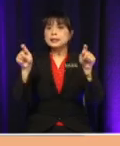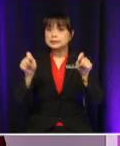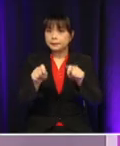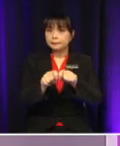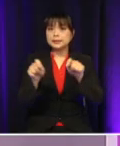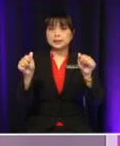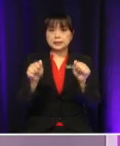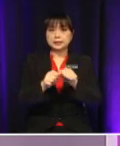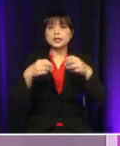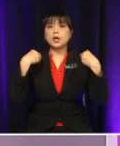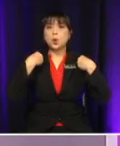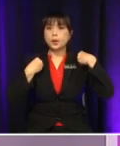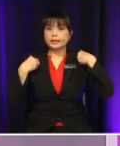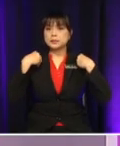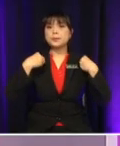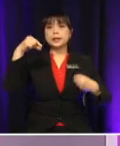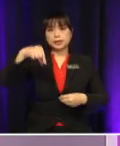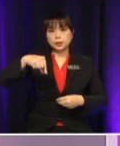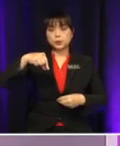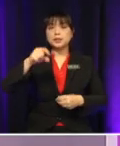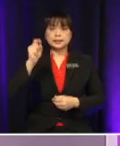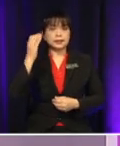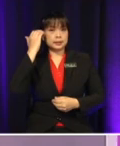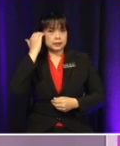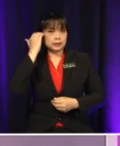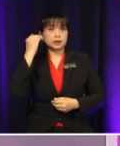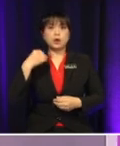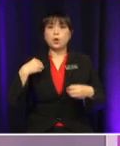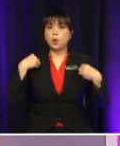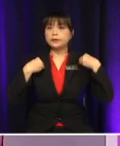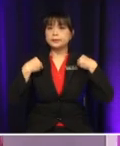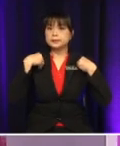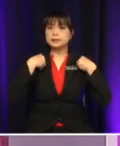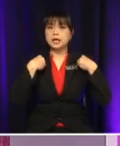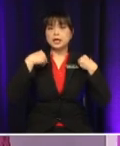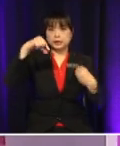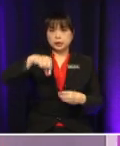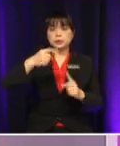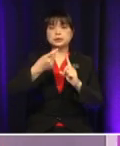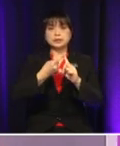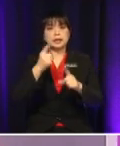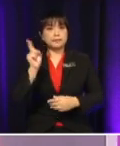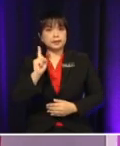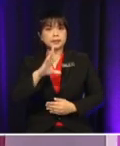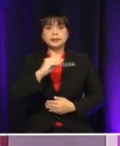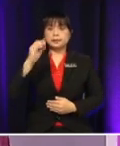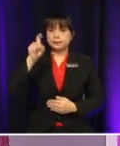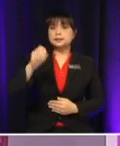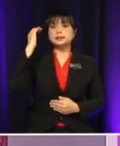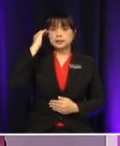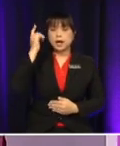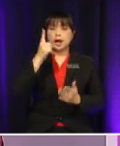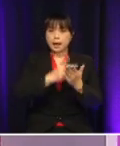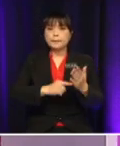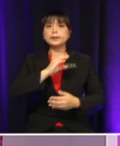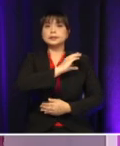bermaksud anda perlu tahu organisme Qiu ini daripada alam yang mana dan juga tahu apa ciri organisme di dalam